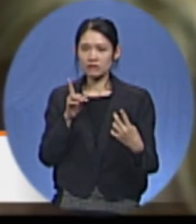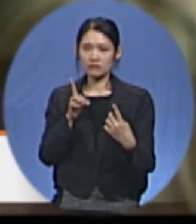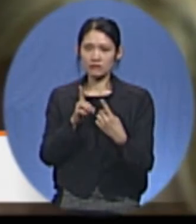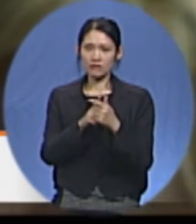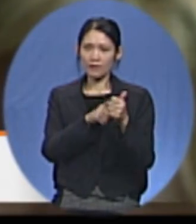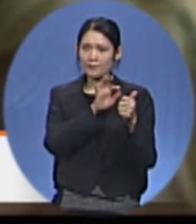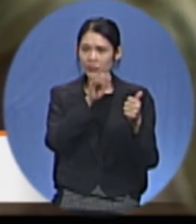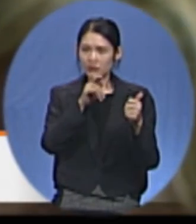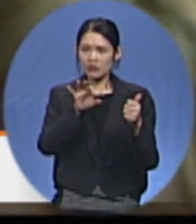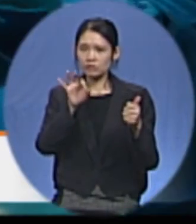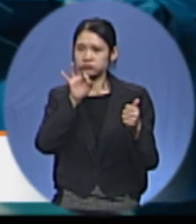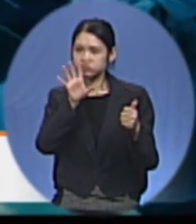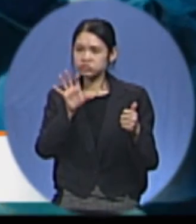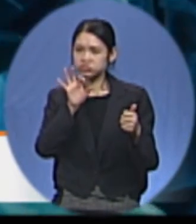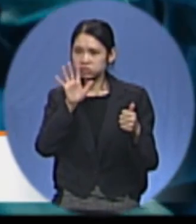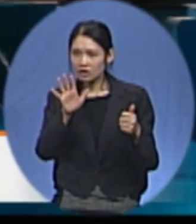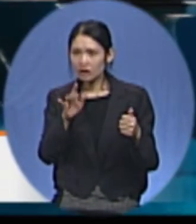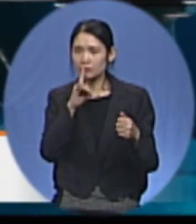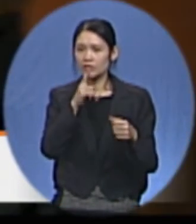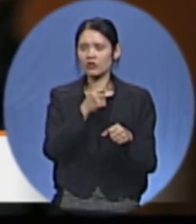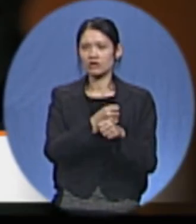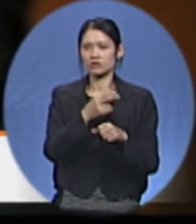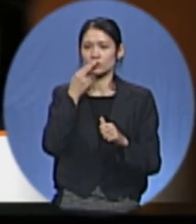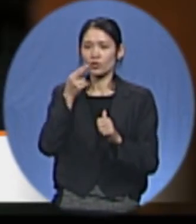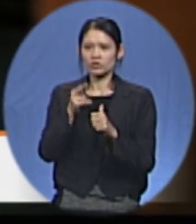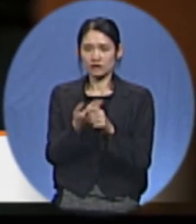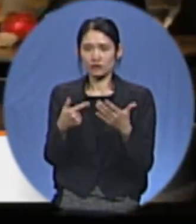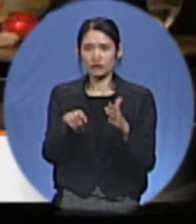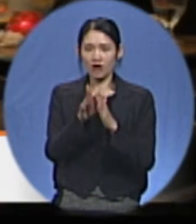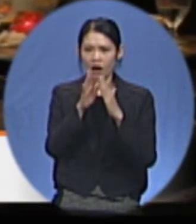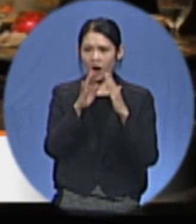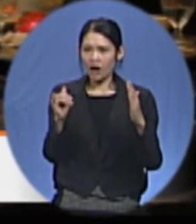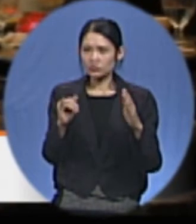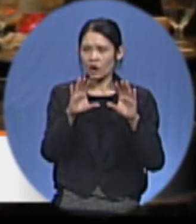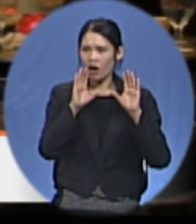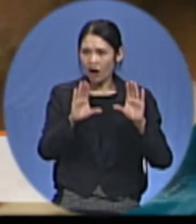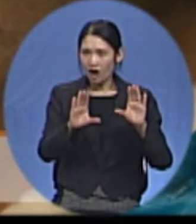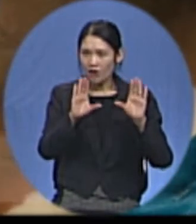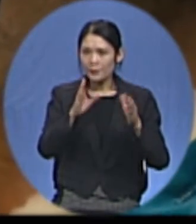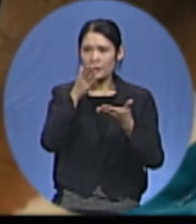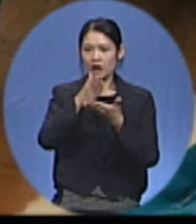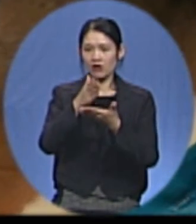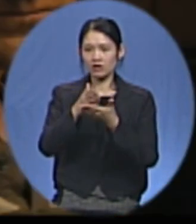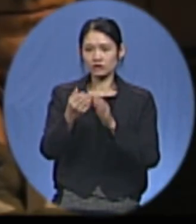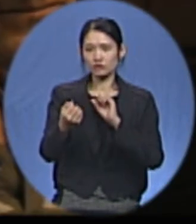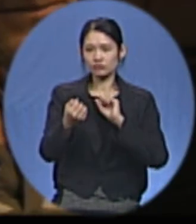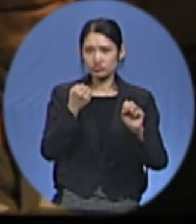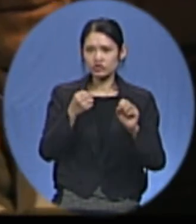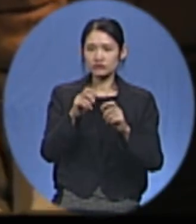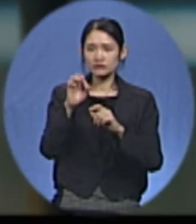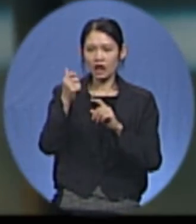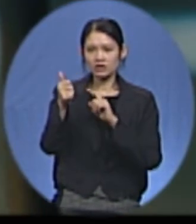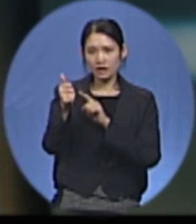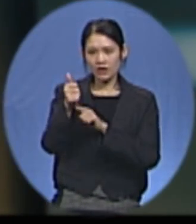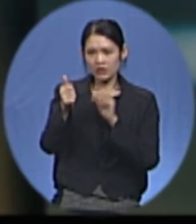모두가 불가능이라 말하는 도전을 위해 가족들의 만류를 뿌리치고 다시 케빈을